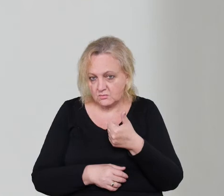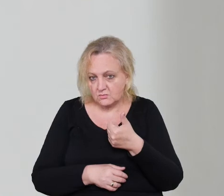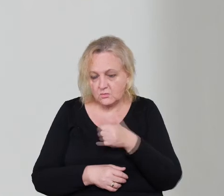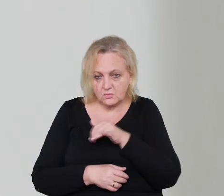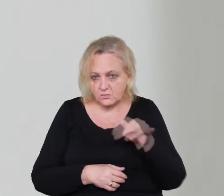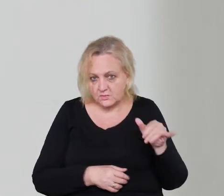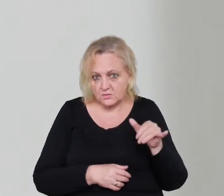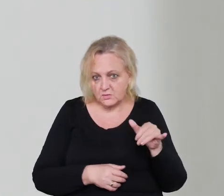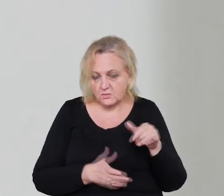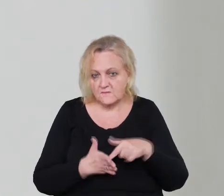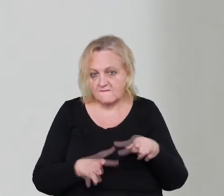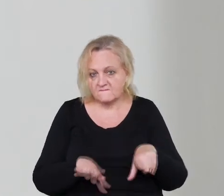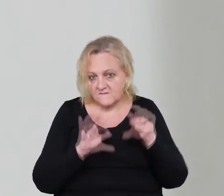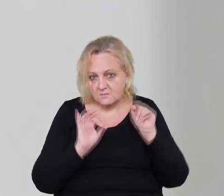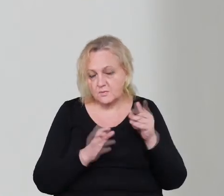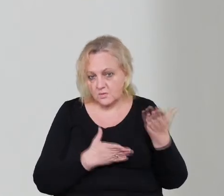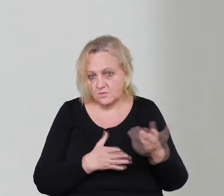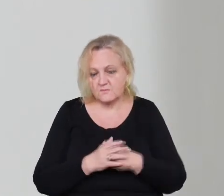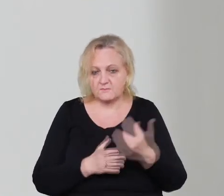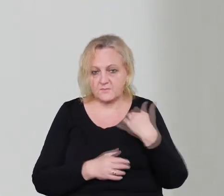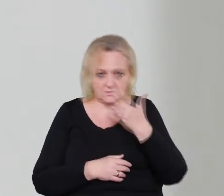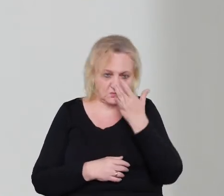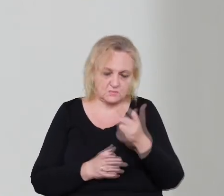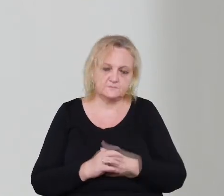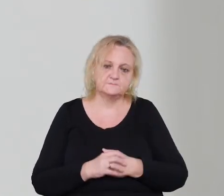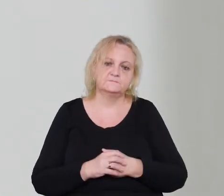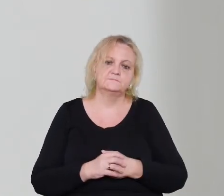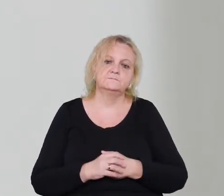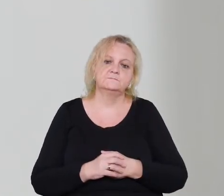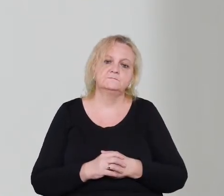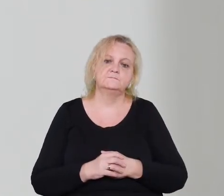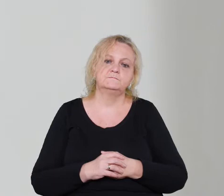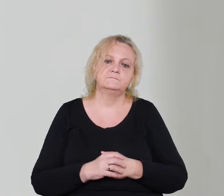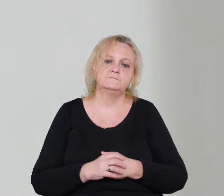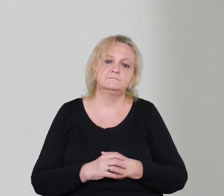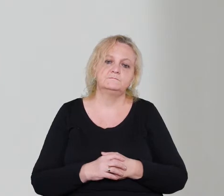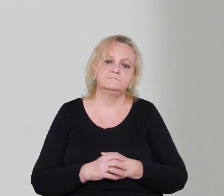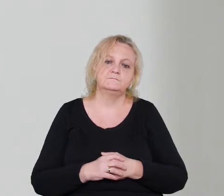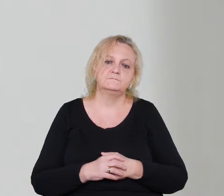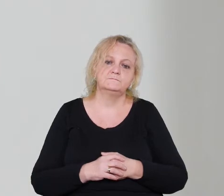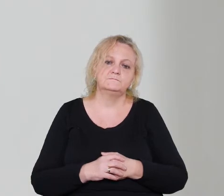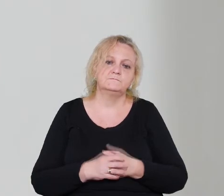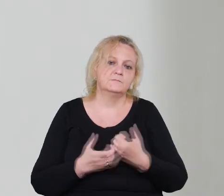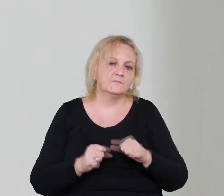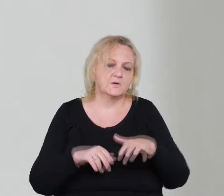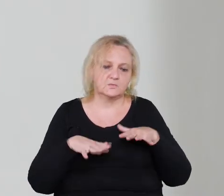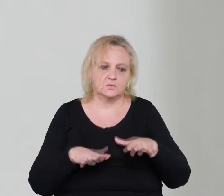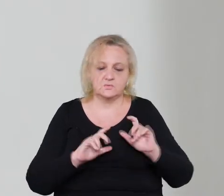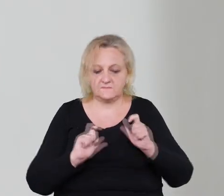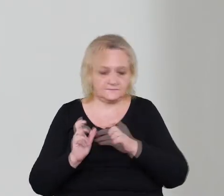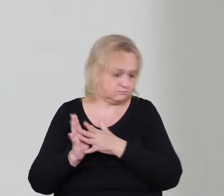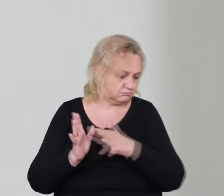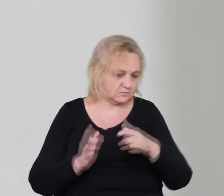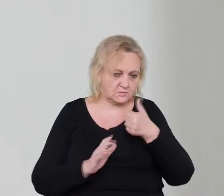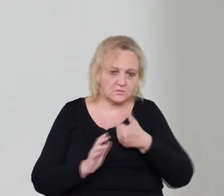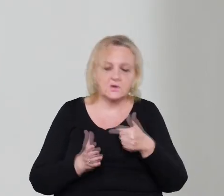rocznicę wyborów w Białorusi i no i bardzo dużo się przez ten czas wydarzyło